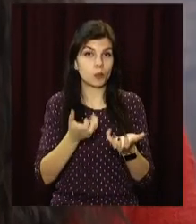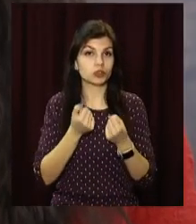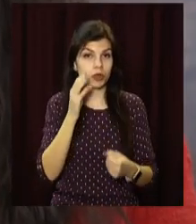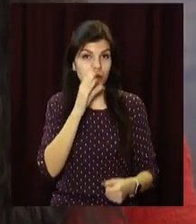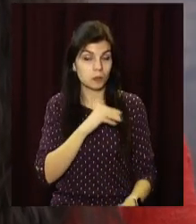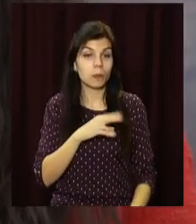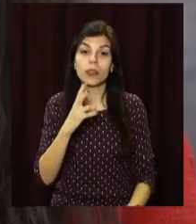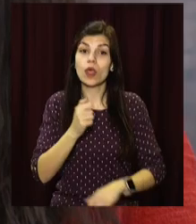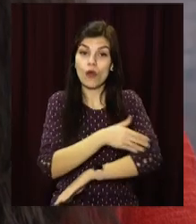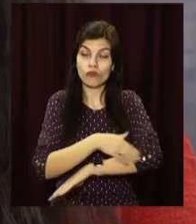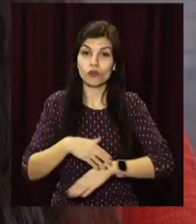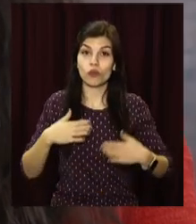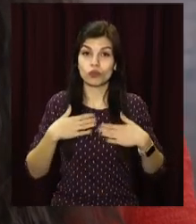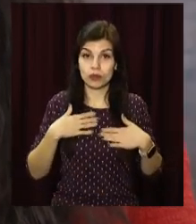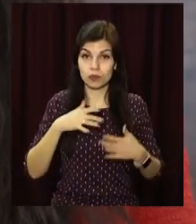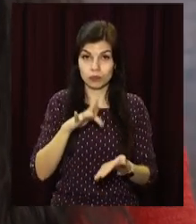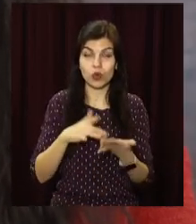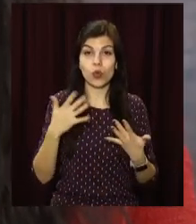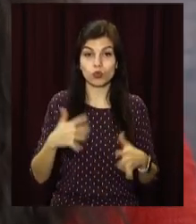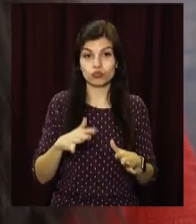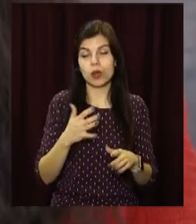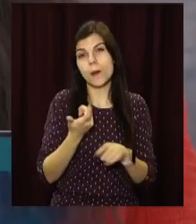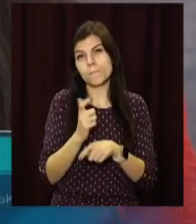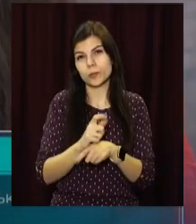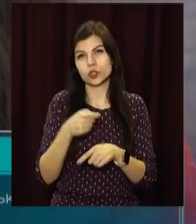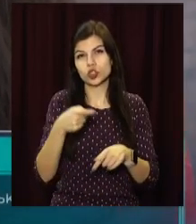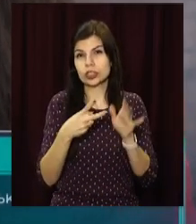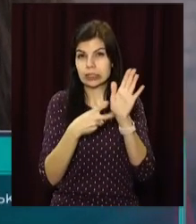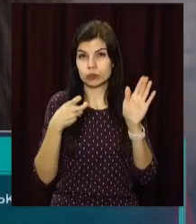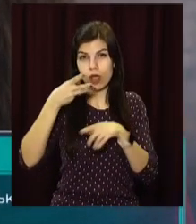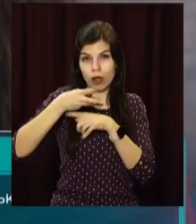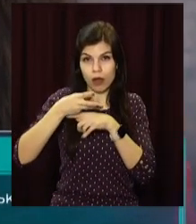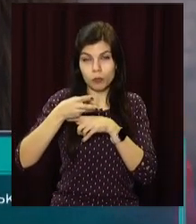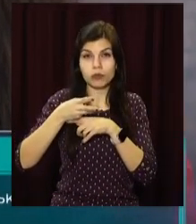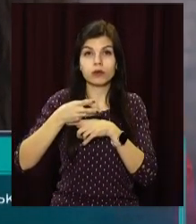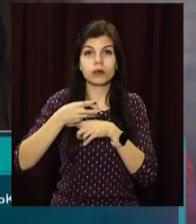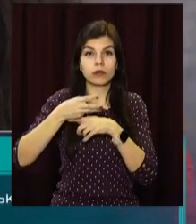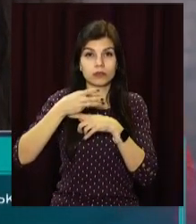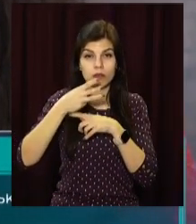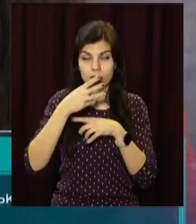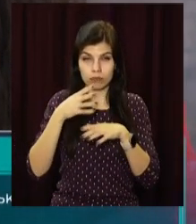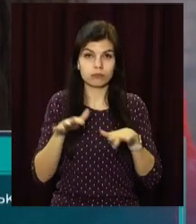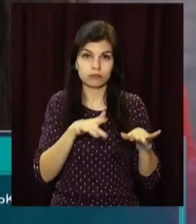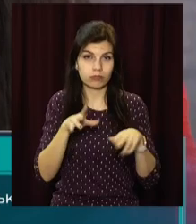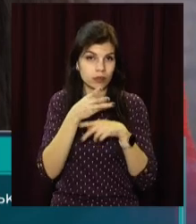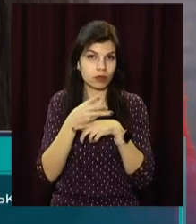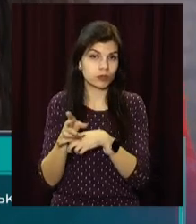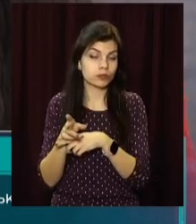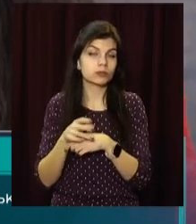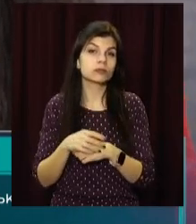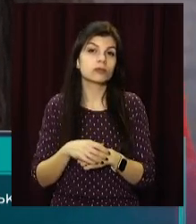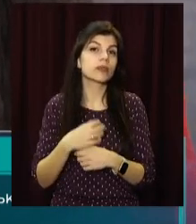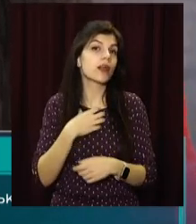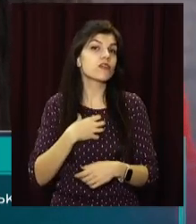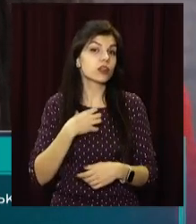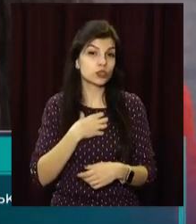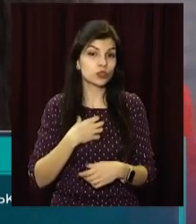На вулицях нашого міста вже встановлено більш ніж 1700 камер ситуаційного відеоспостереження.